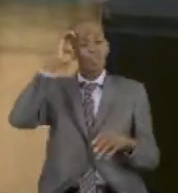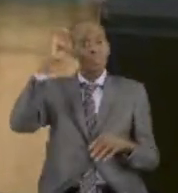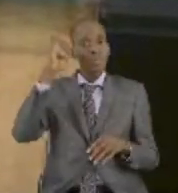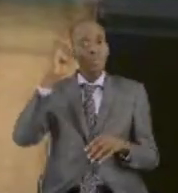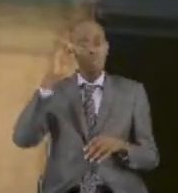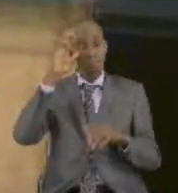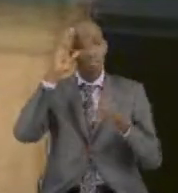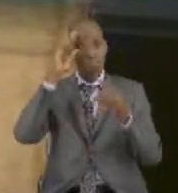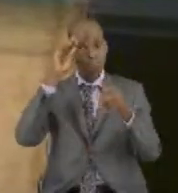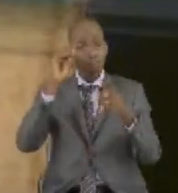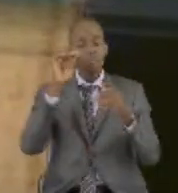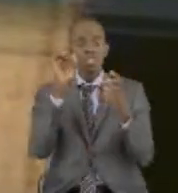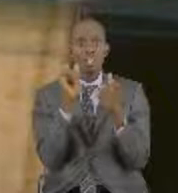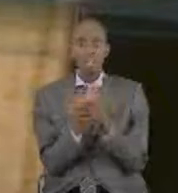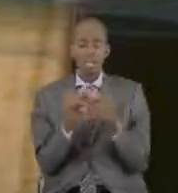fin sera